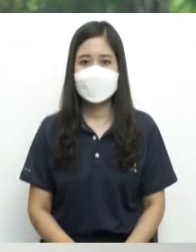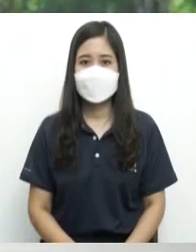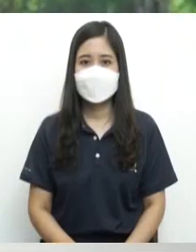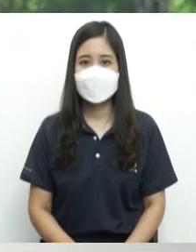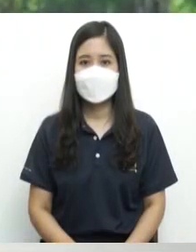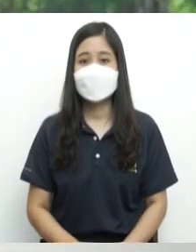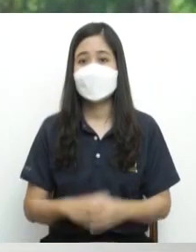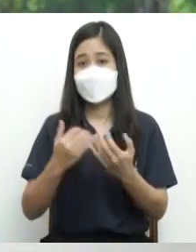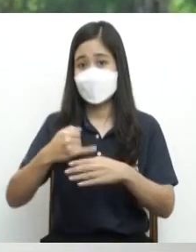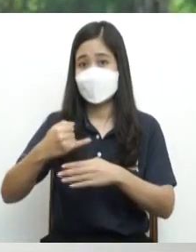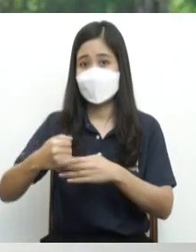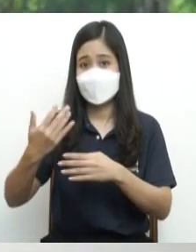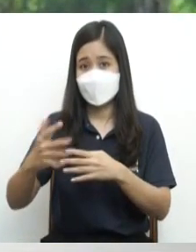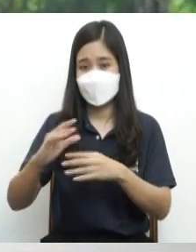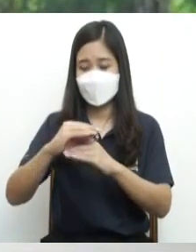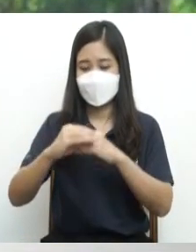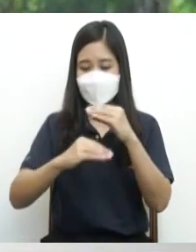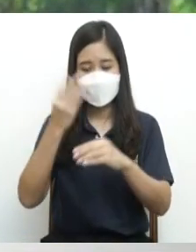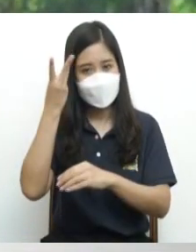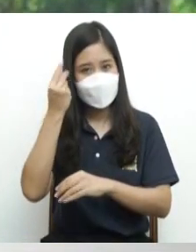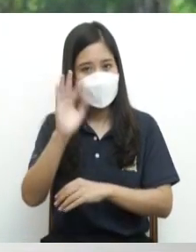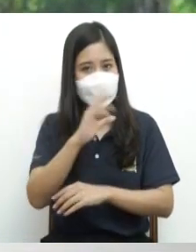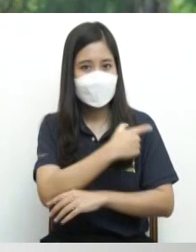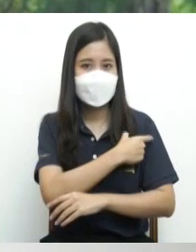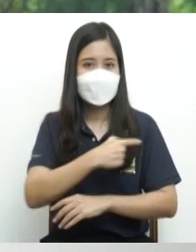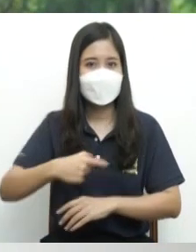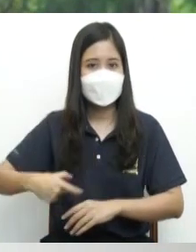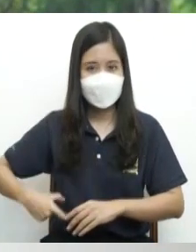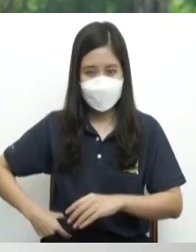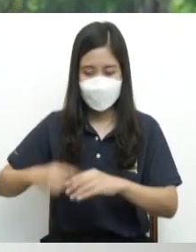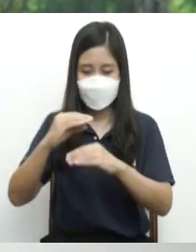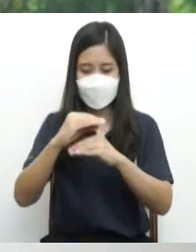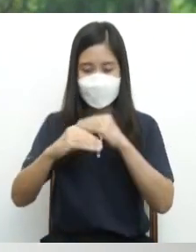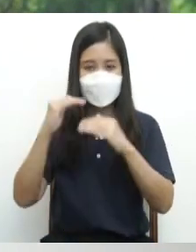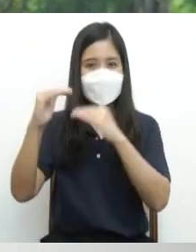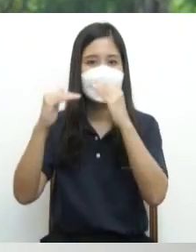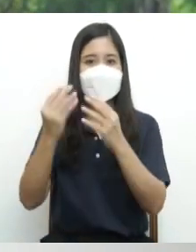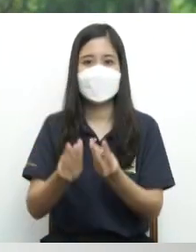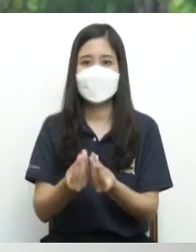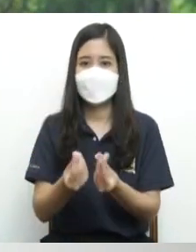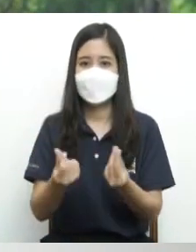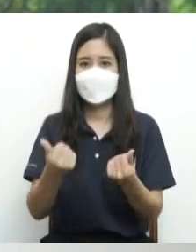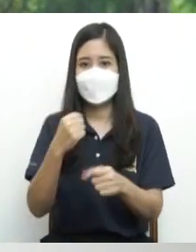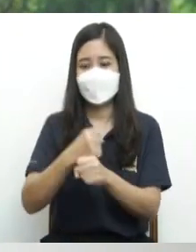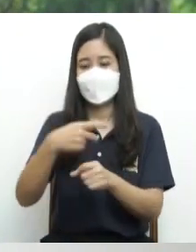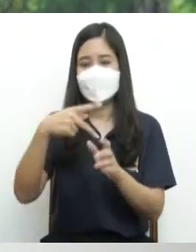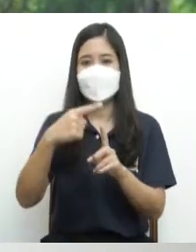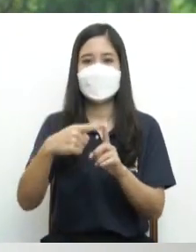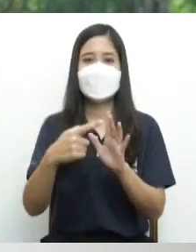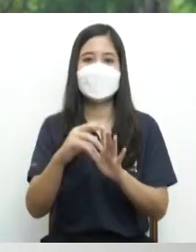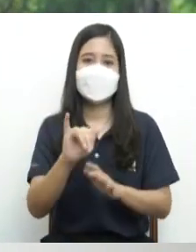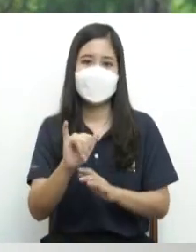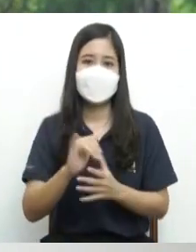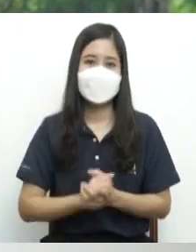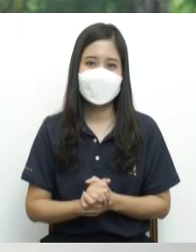และที่จบลงไปนั้นนะคะนั่นคือโครงการอันเนื่องมาจากพระราชดำริค่ะโครงการการพัฒนาดินและอนุรักษ์ดินผลิตปุ๋ยเคมีชีวภาพนะคะ